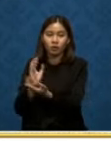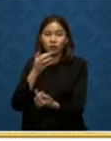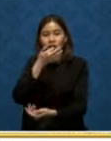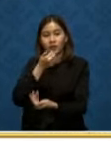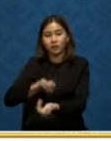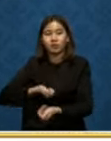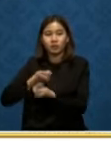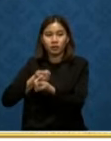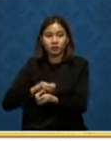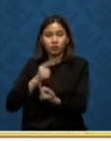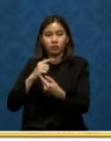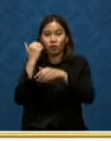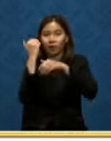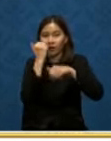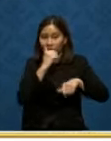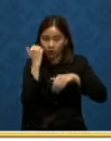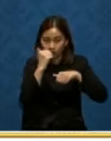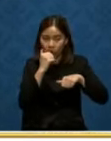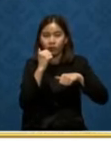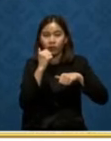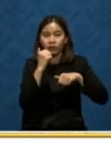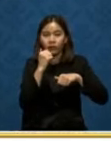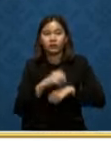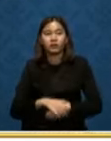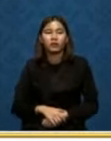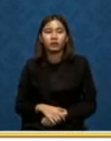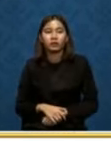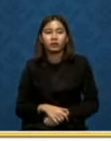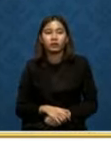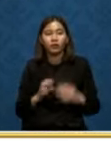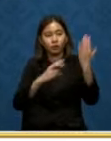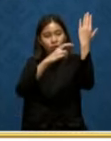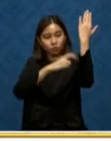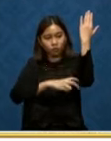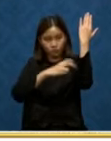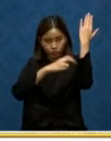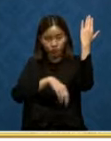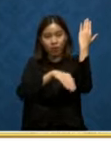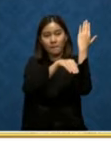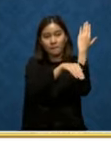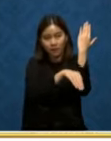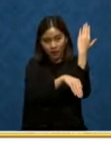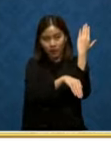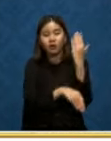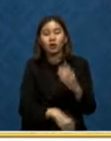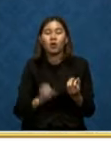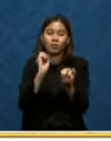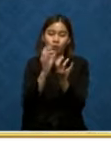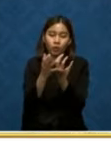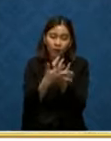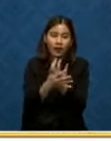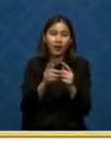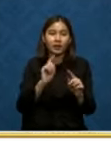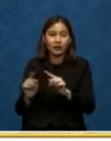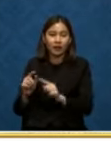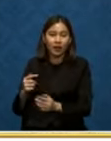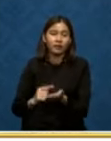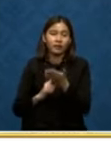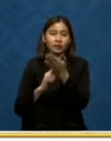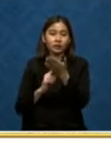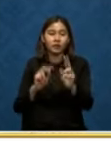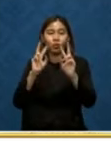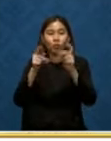ชาวไร่อ้อย 9และชาวไร่สวนยางพาราปาล์มน้ำมันและสวนผลไม้ดังนั้นจึงขอเสนอ